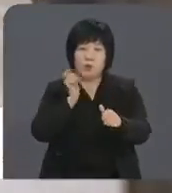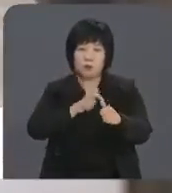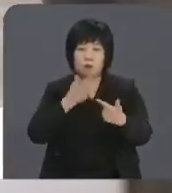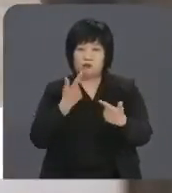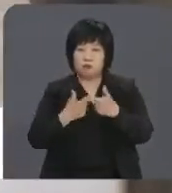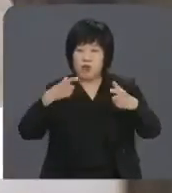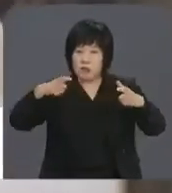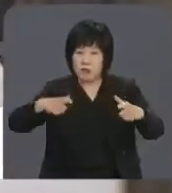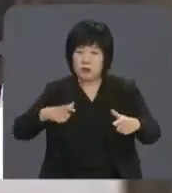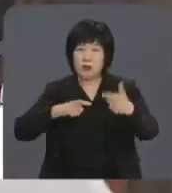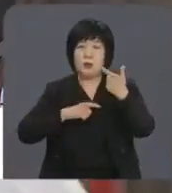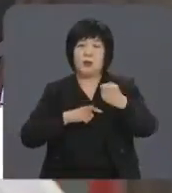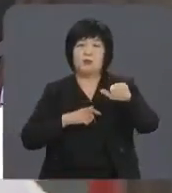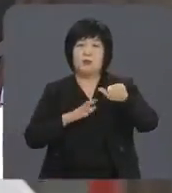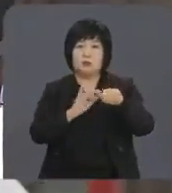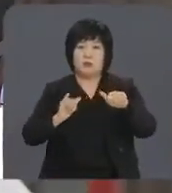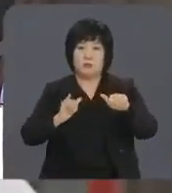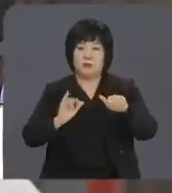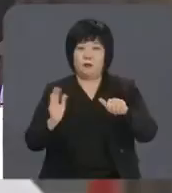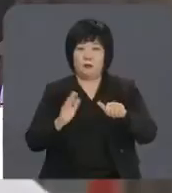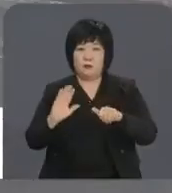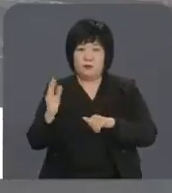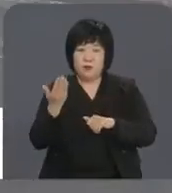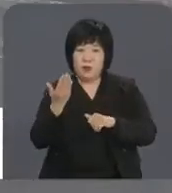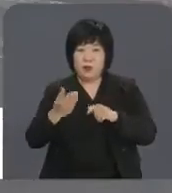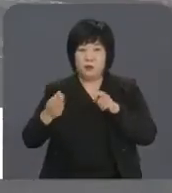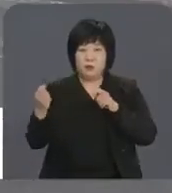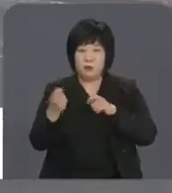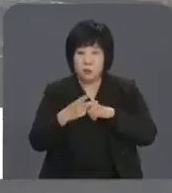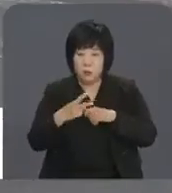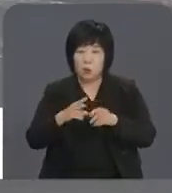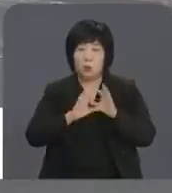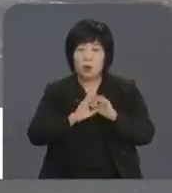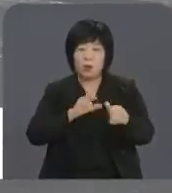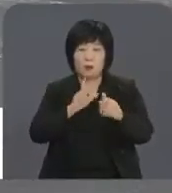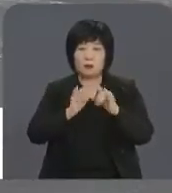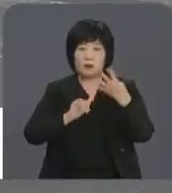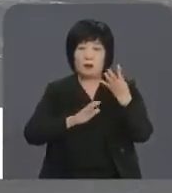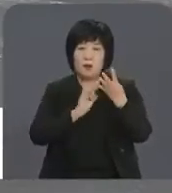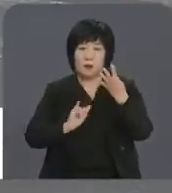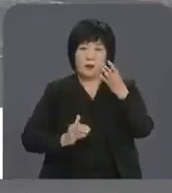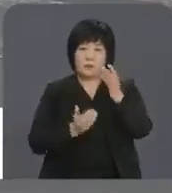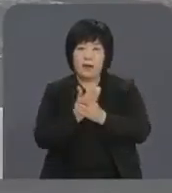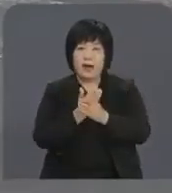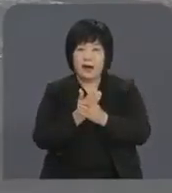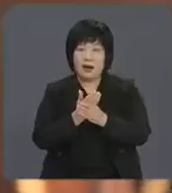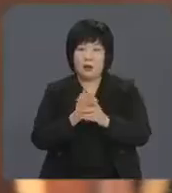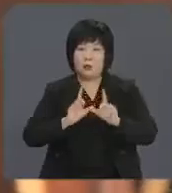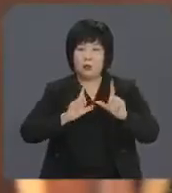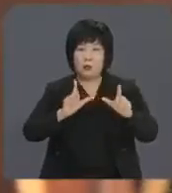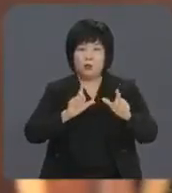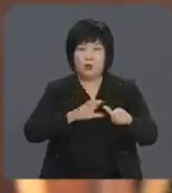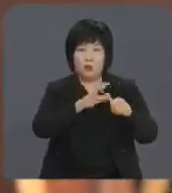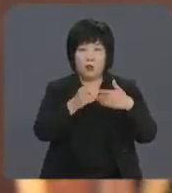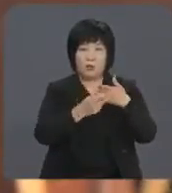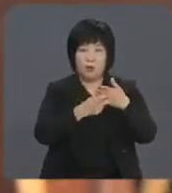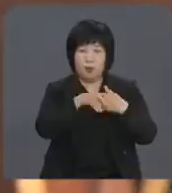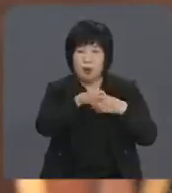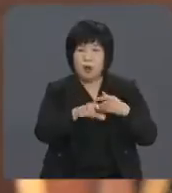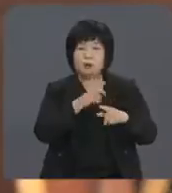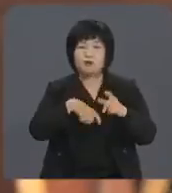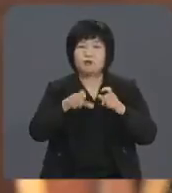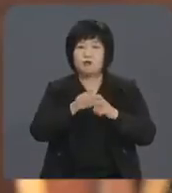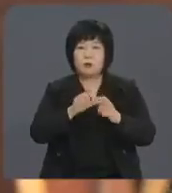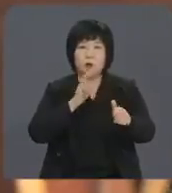현재 65명 입니다 앞서 관련 확진 자 네 명의 발생한 동부의 요양병원에서 는 다행히 추가